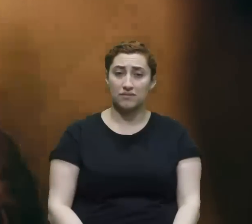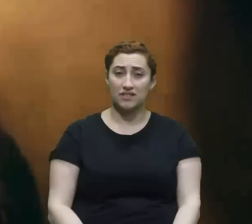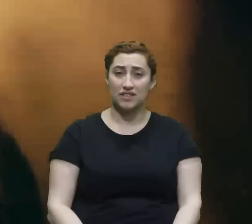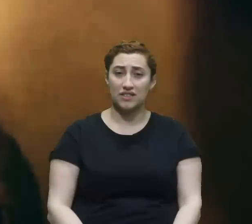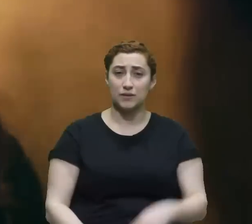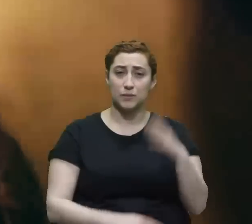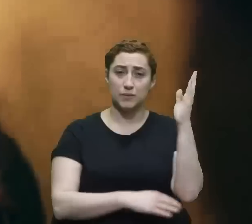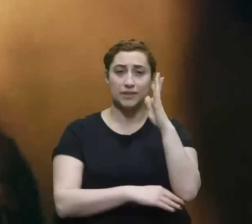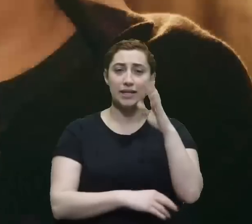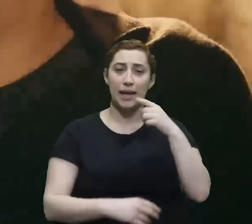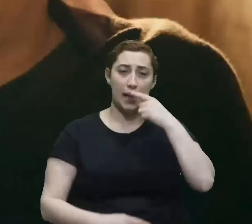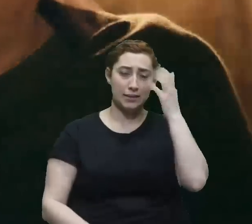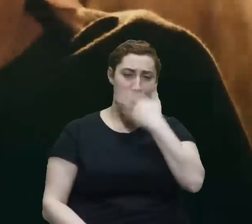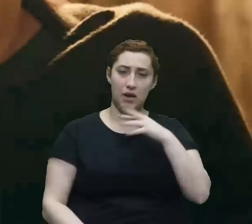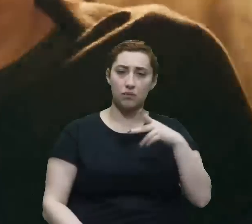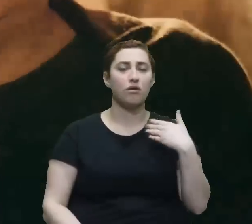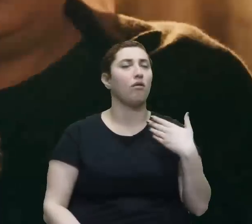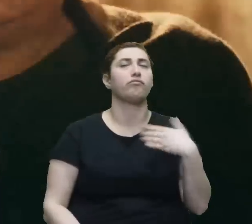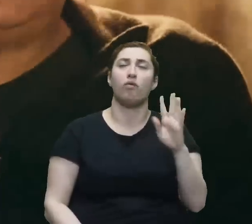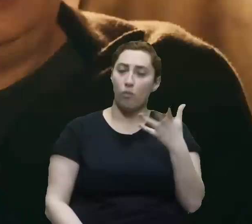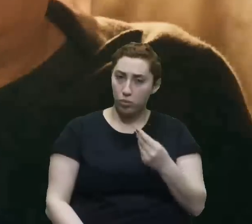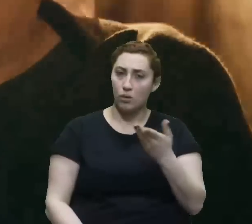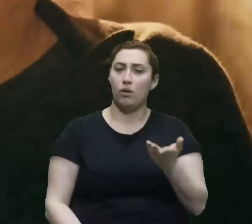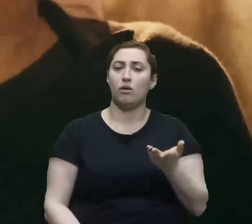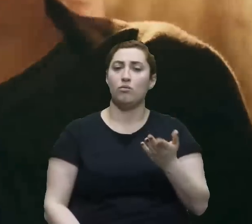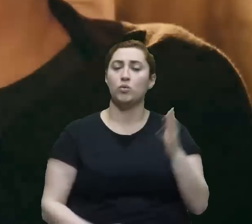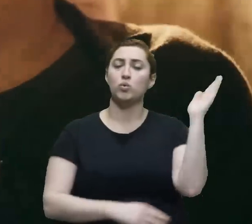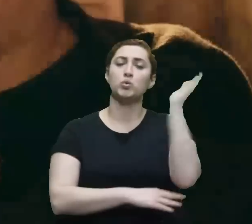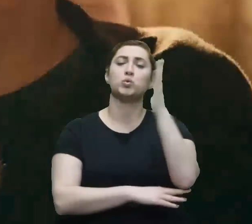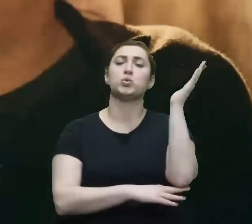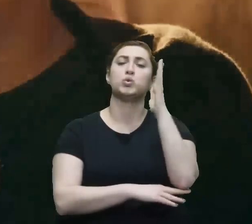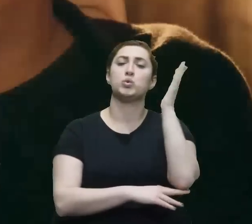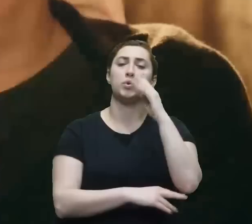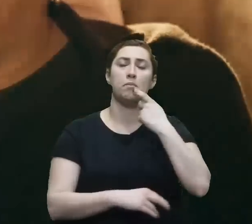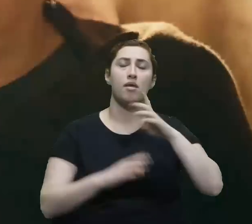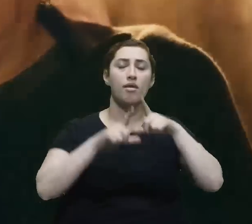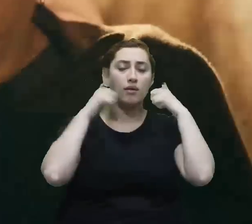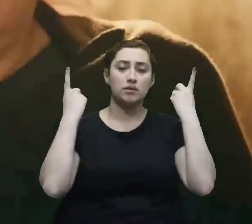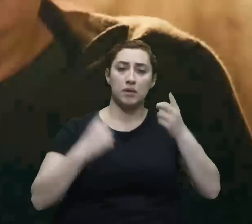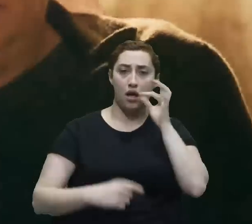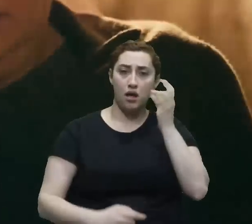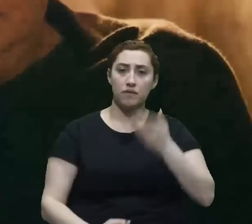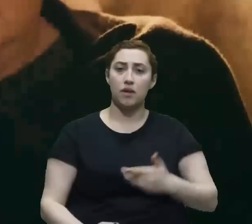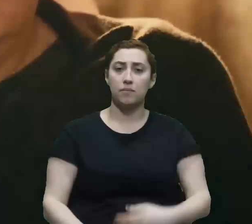İnce esmer bir adammış değil mi? Yok canım. Olur mu öyle şey? Upuzun boylu, akça bakça bir adamdı.